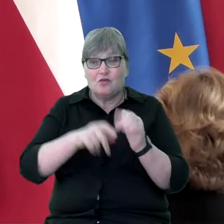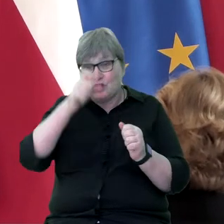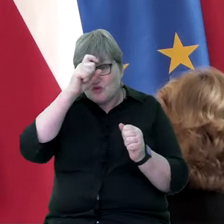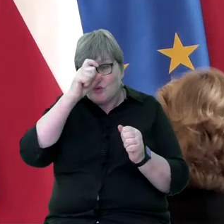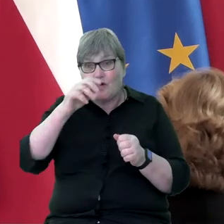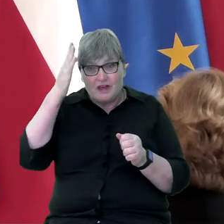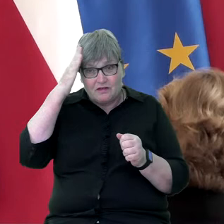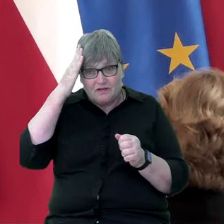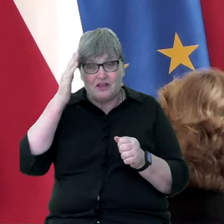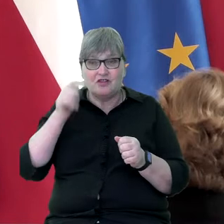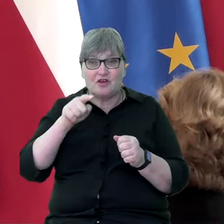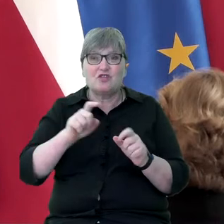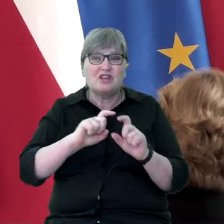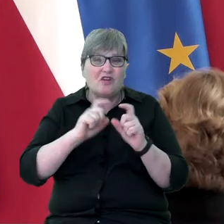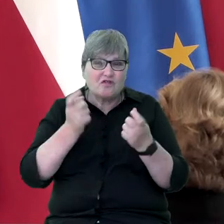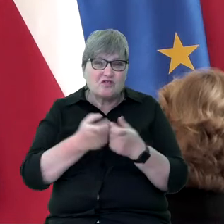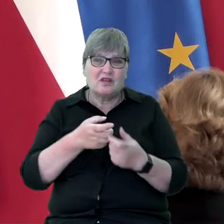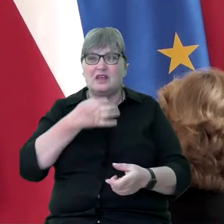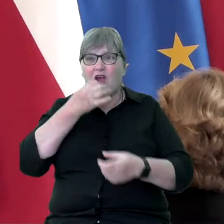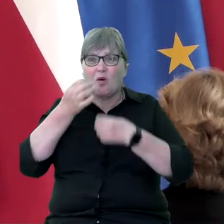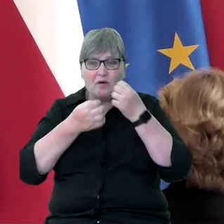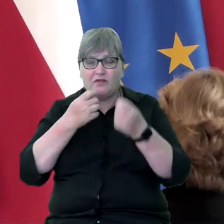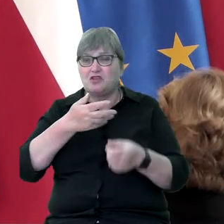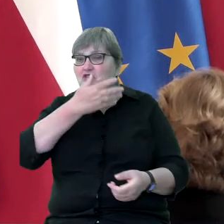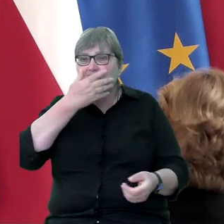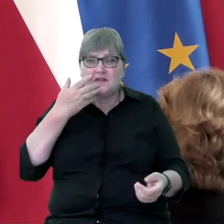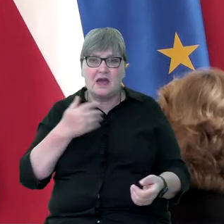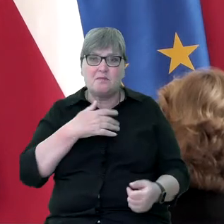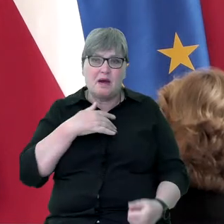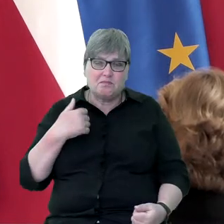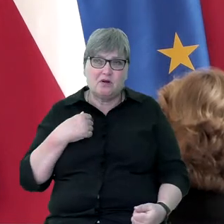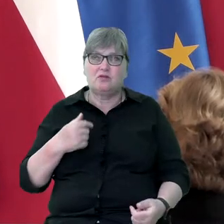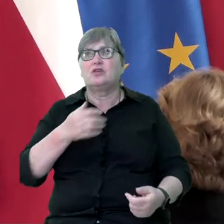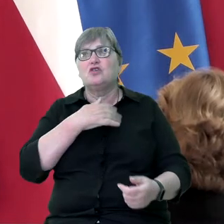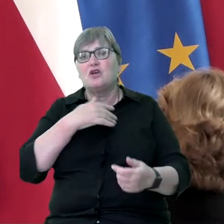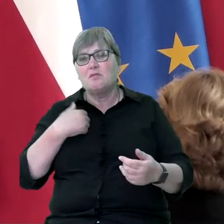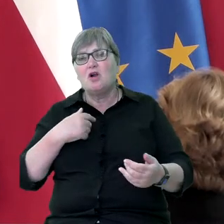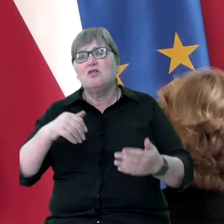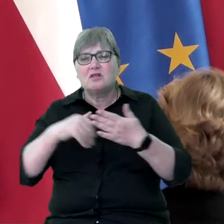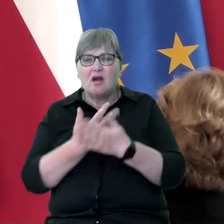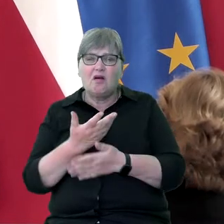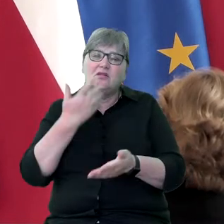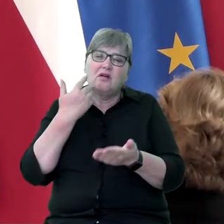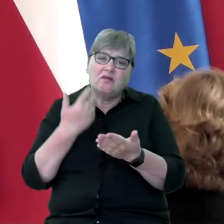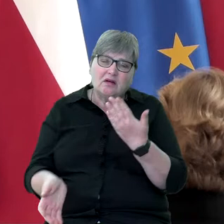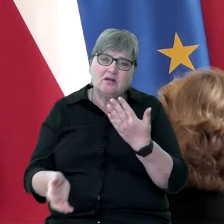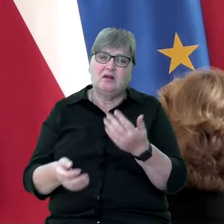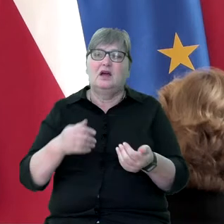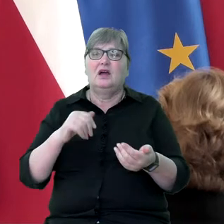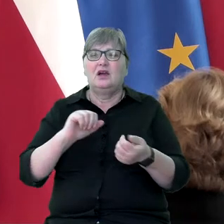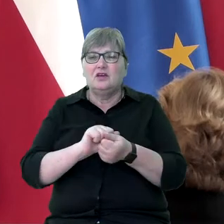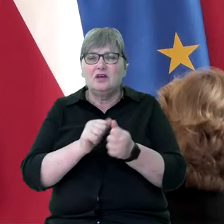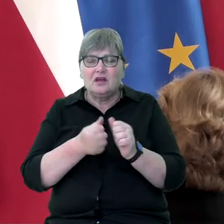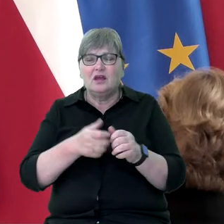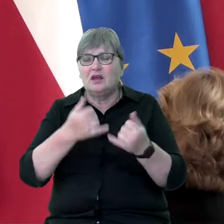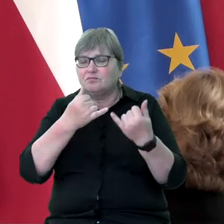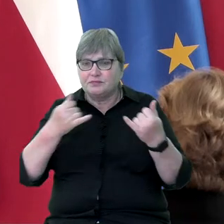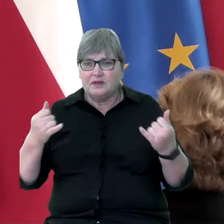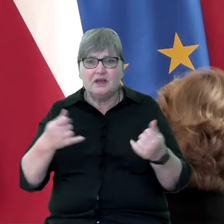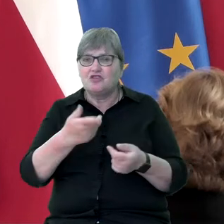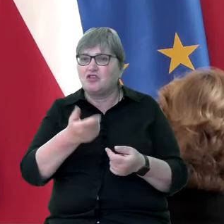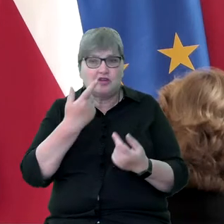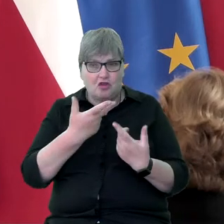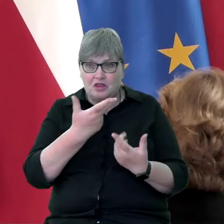te wszystkie opowieści, że nie ma Polski, że Polska znowu przeszła gdzieś tam w niebyt, nie mają